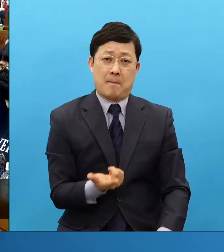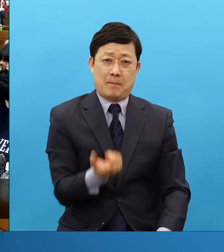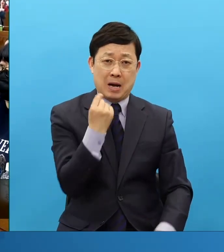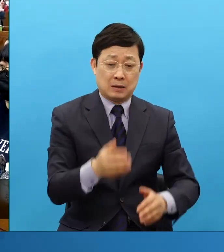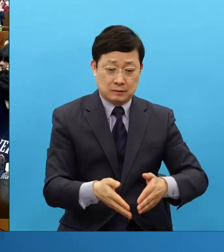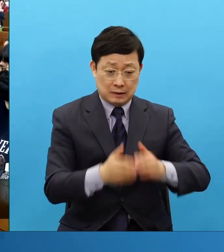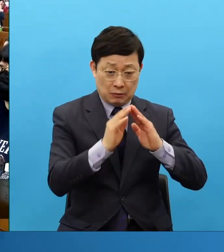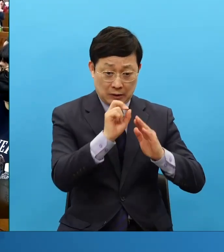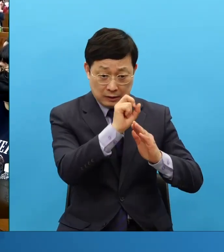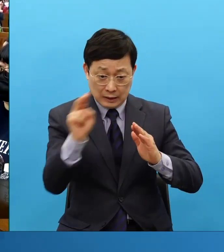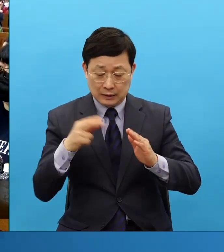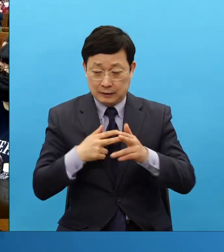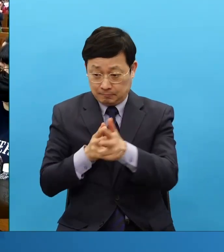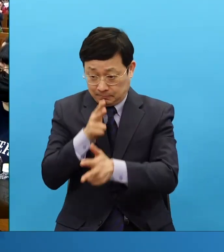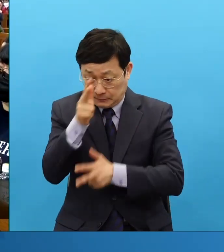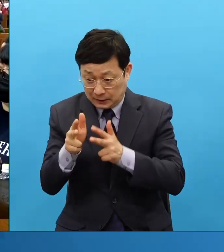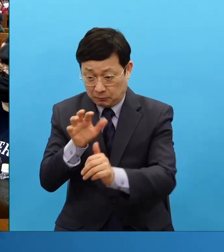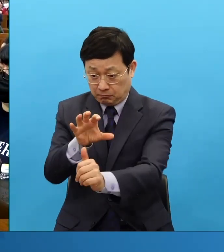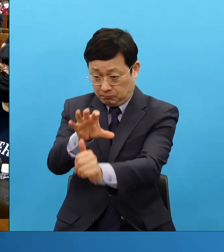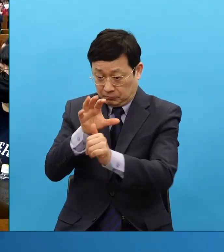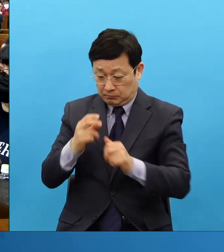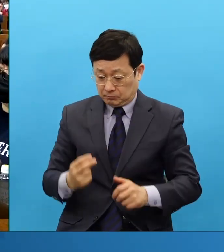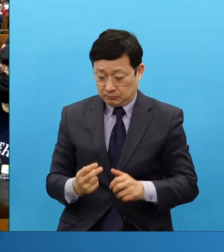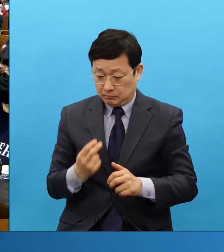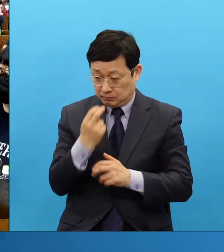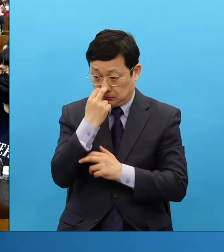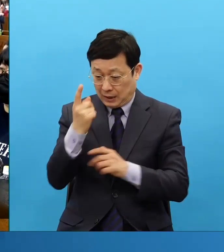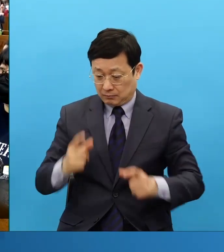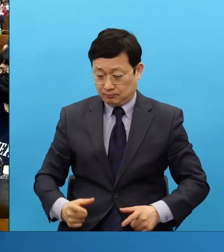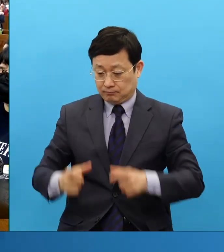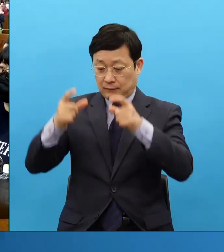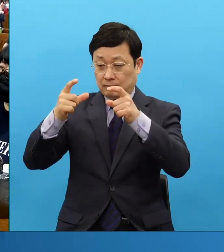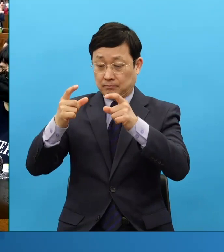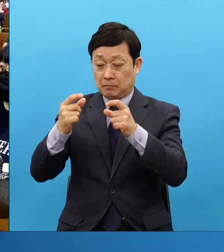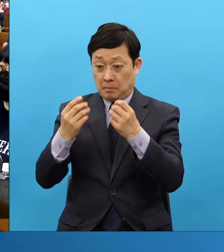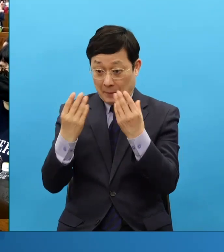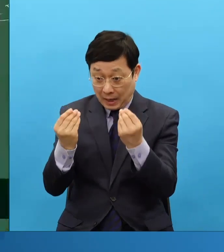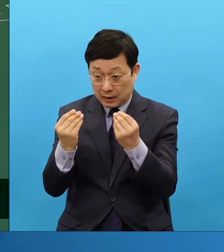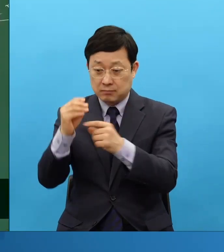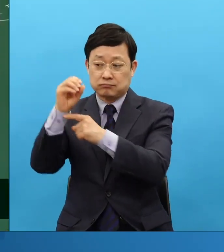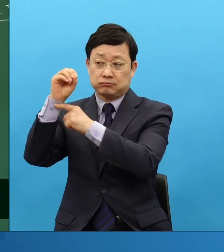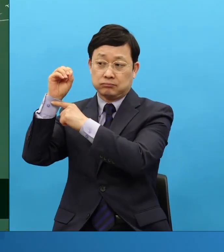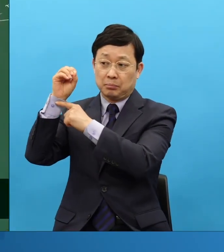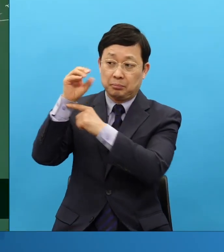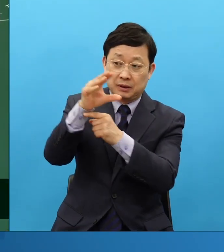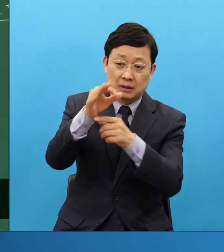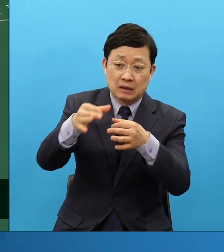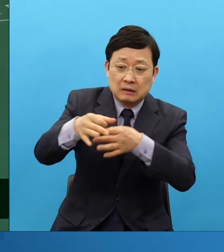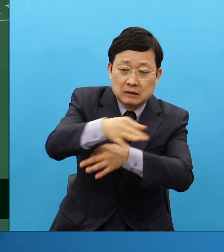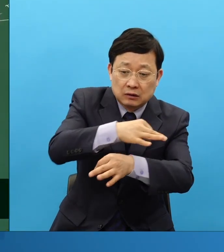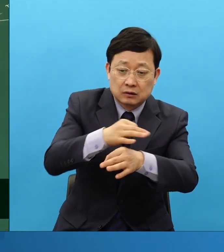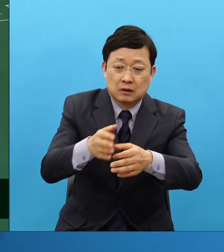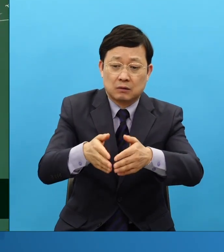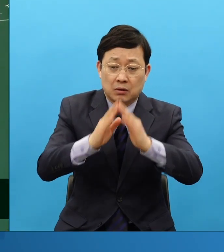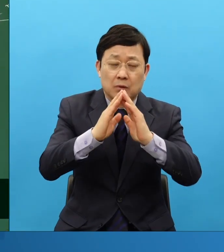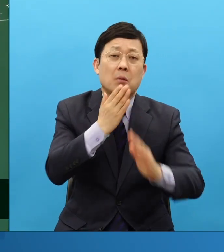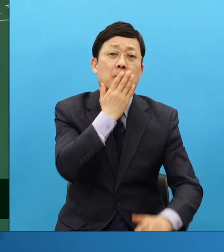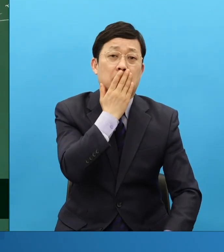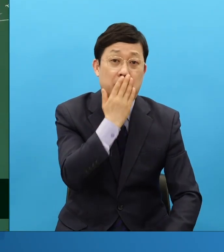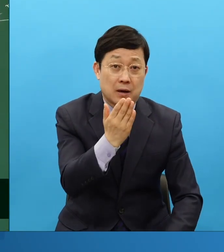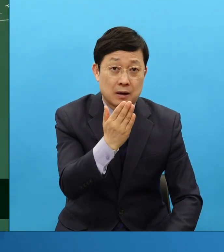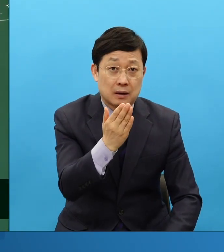말이에요. 내 산업이 망대가 되어야만 빛의 경제가 임할 거 아니에요. 이런 답을 하나님 주신단 말이죠.